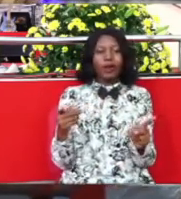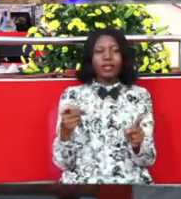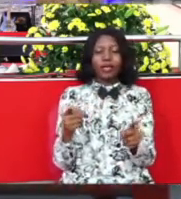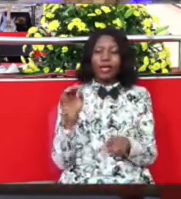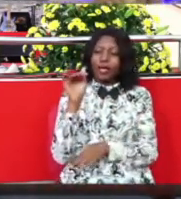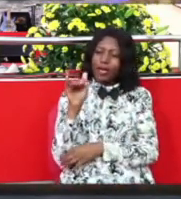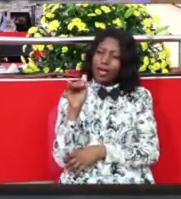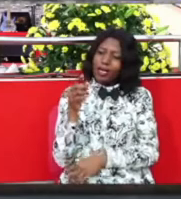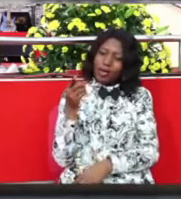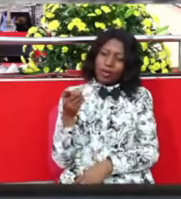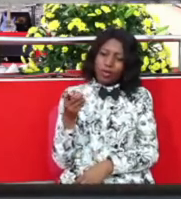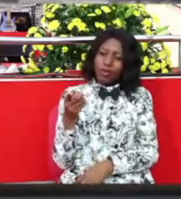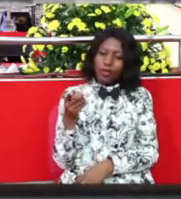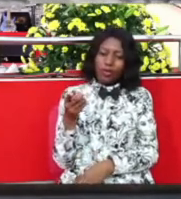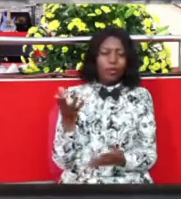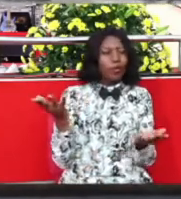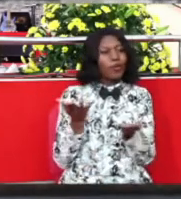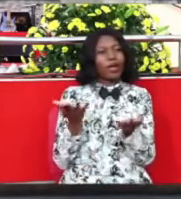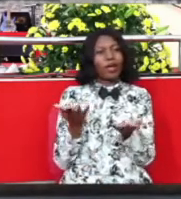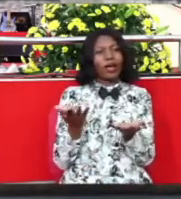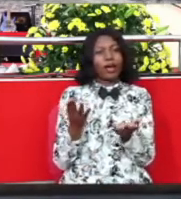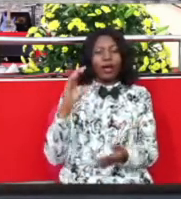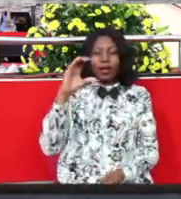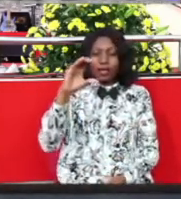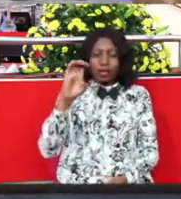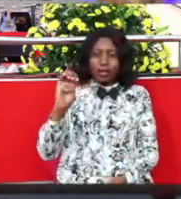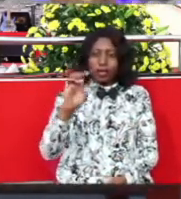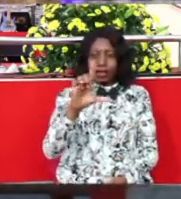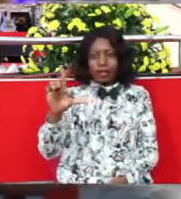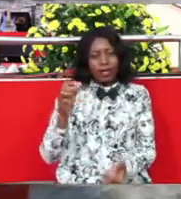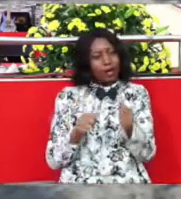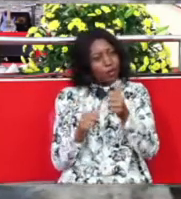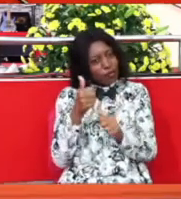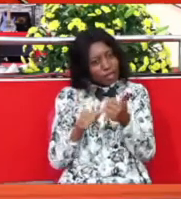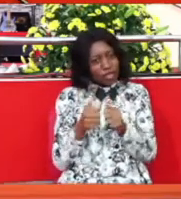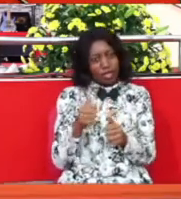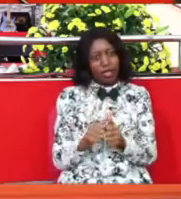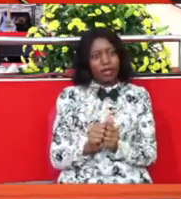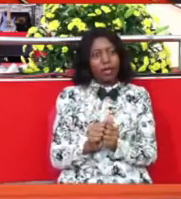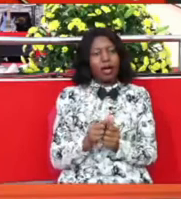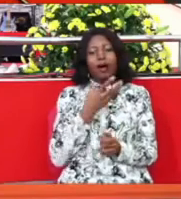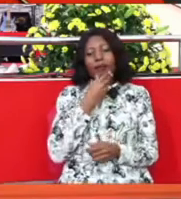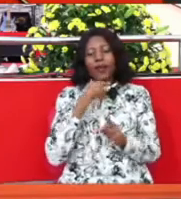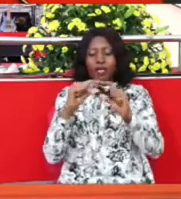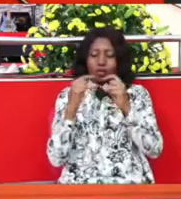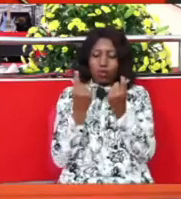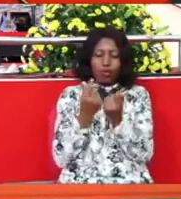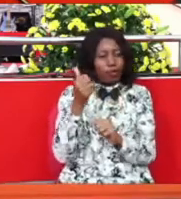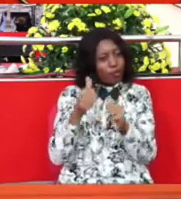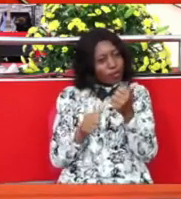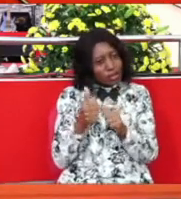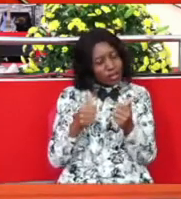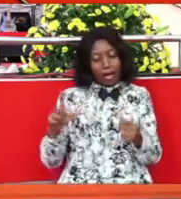kanisa ndogo gani? Which men's group does he belong to? Je, ni wa kikundi cha wanaume kipi? Which ladies group does he belongs to? Kikundi cha